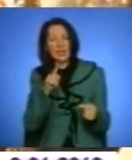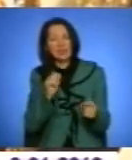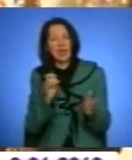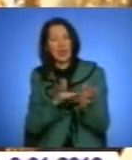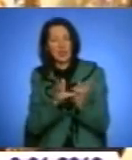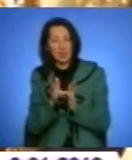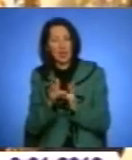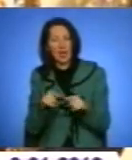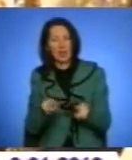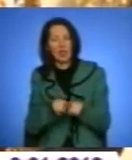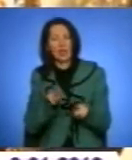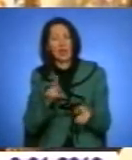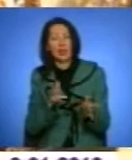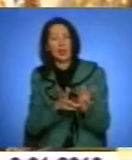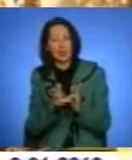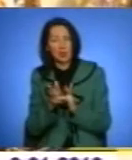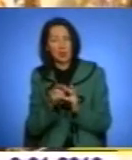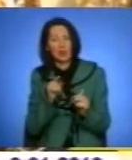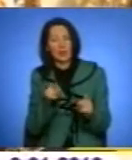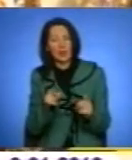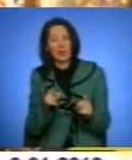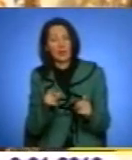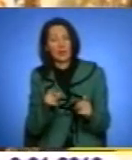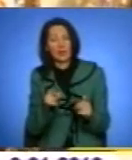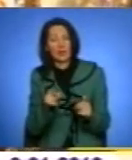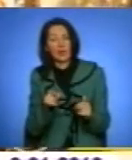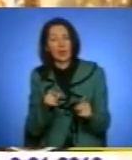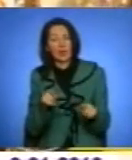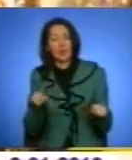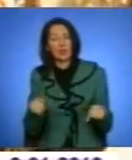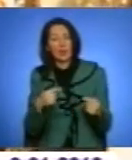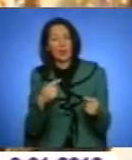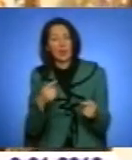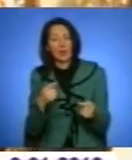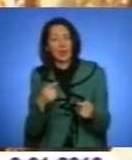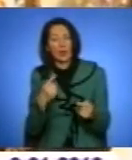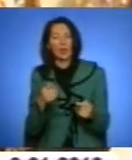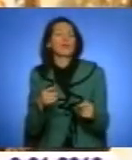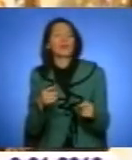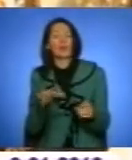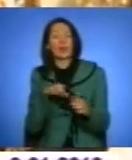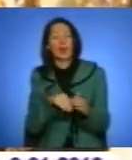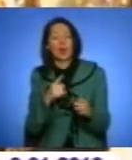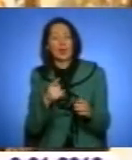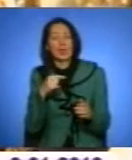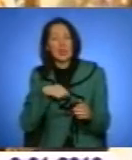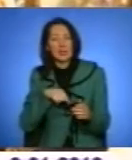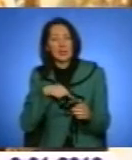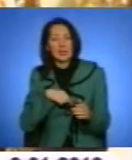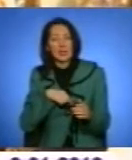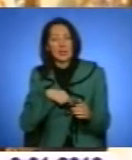як Христос, кажу, він торжество його воплочення, кажу, одна з рис, це є